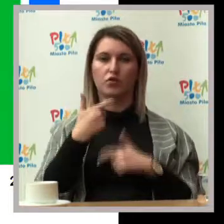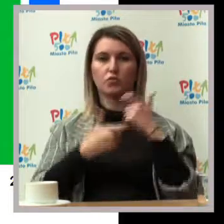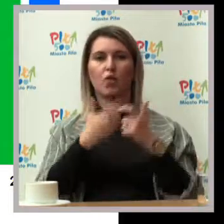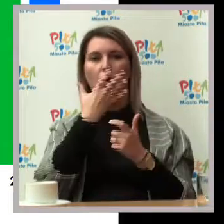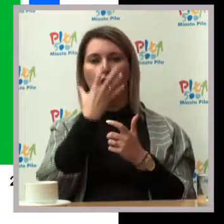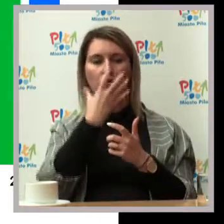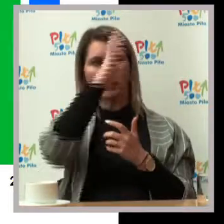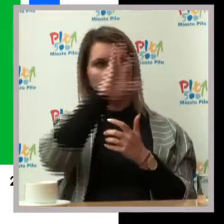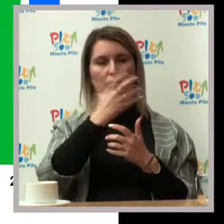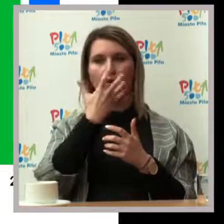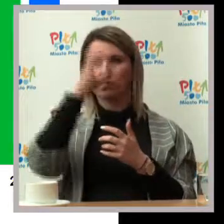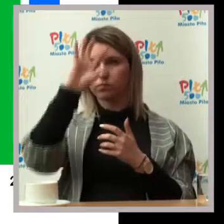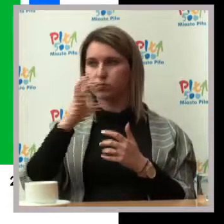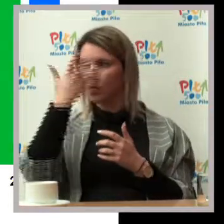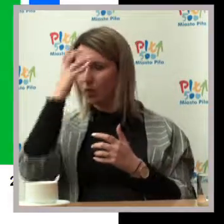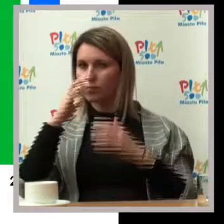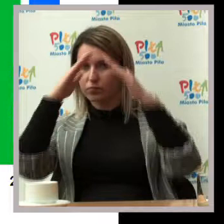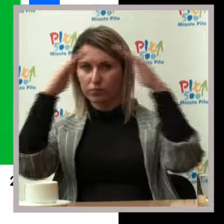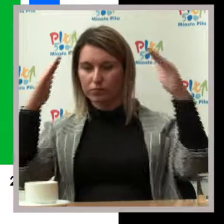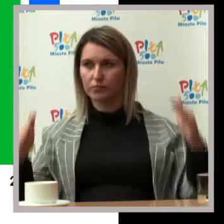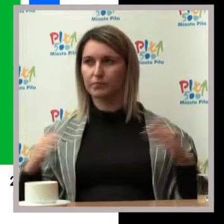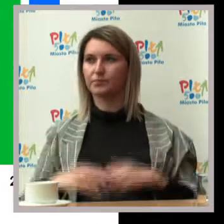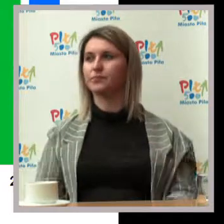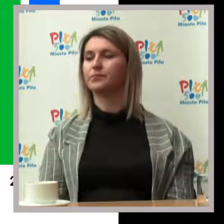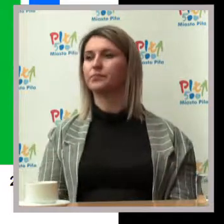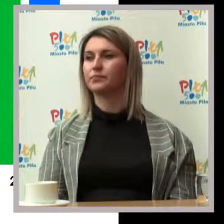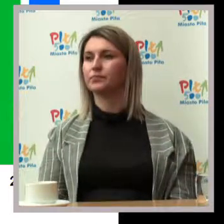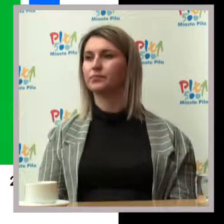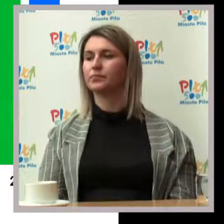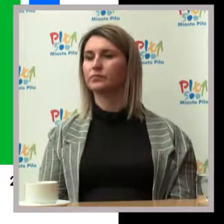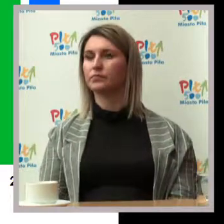które pieniądze będą skierowane również na inwestycje w tym obszarze.